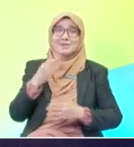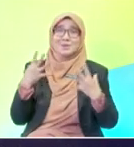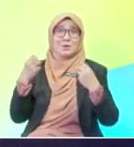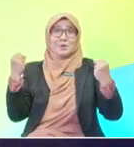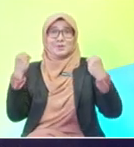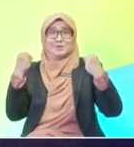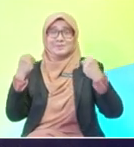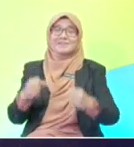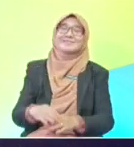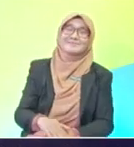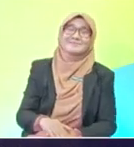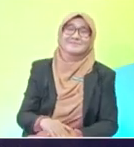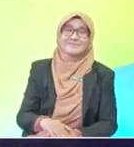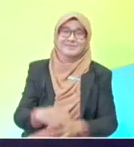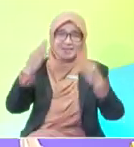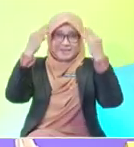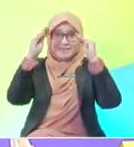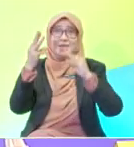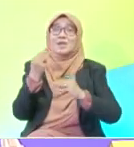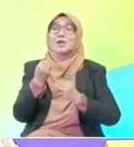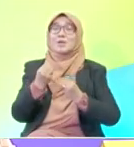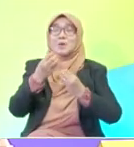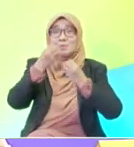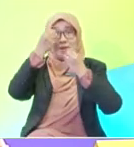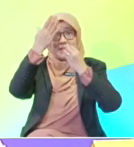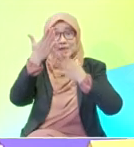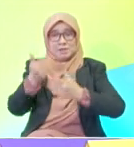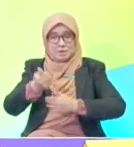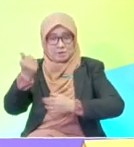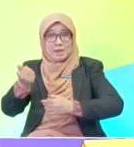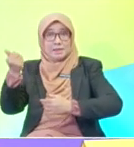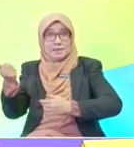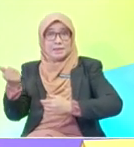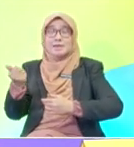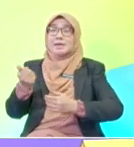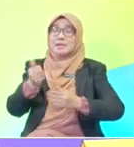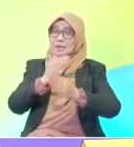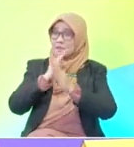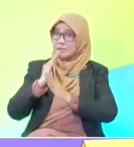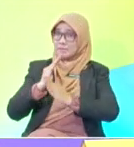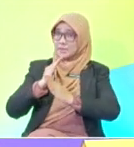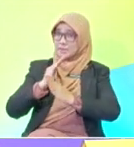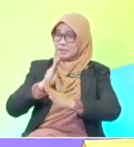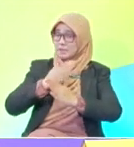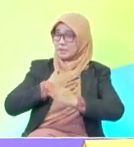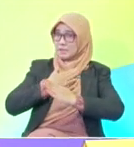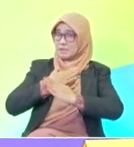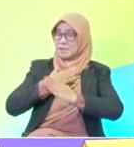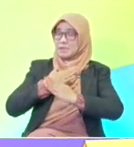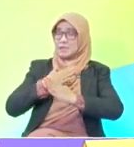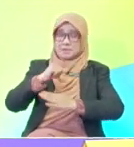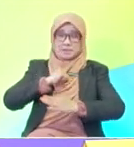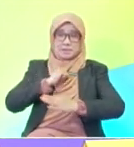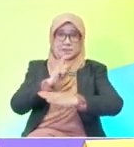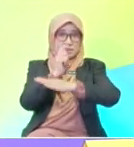Sabar. Okey, Abang Fizi, sebelum itu cikgu nak terangkan alat-alat pertahanan diri yang lain. Tapi kita kategori dia tradisional. Baik,